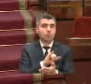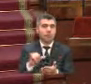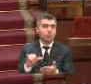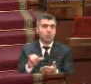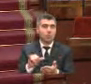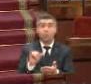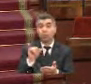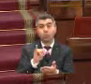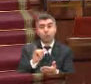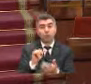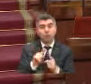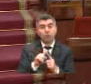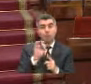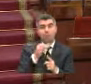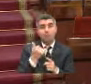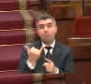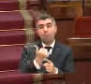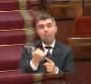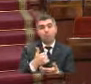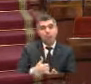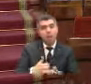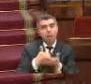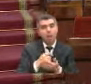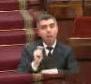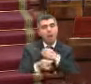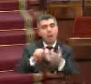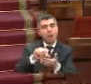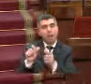فاعلون لرفع هذا الحيف على ساكنة العالم القروي خصوصا؟ وشكرا.